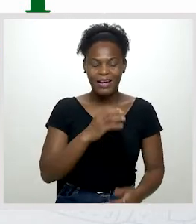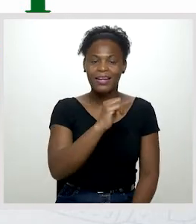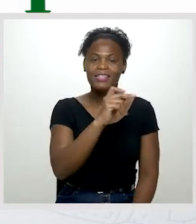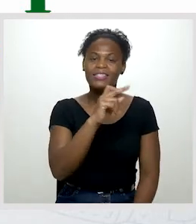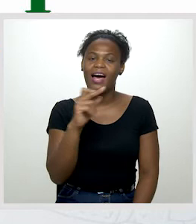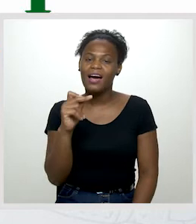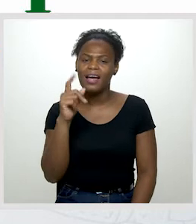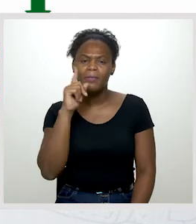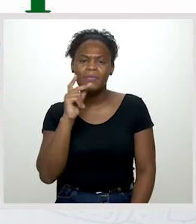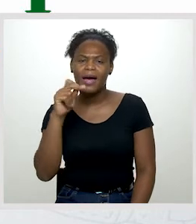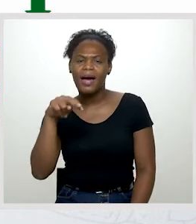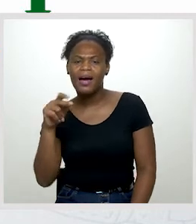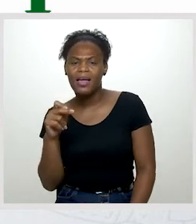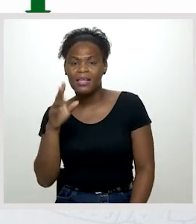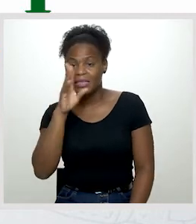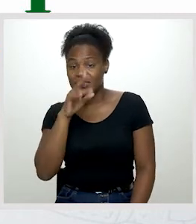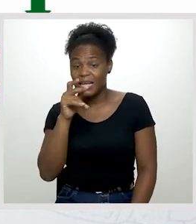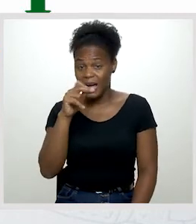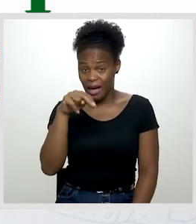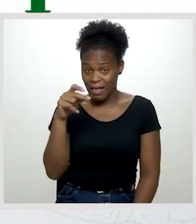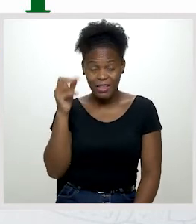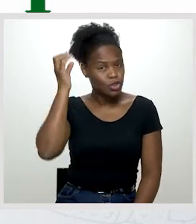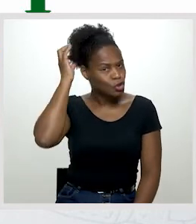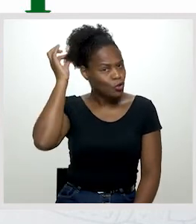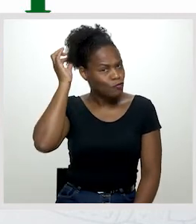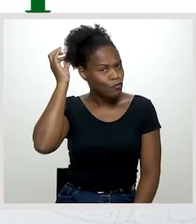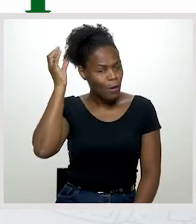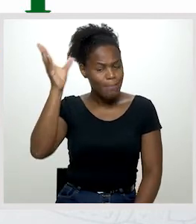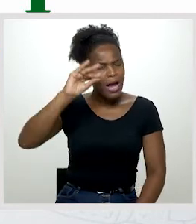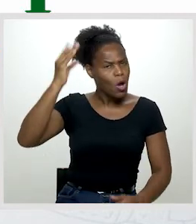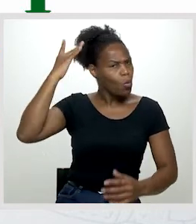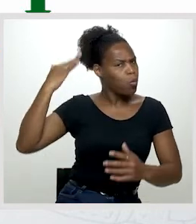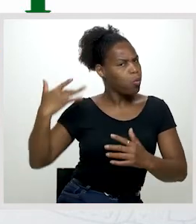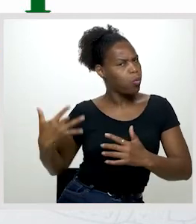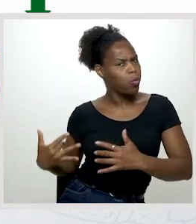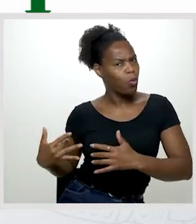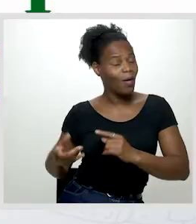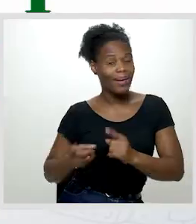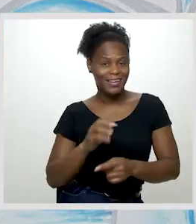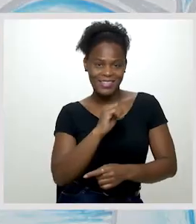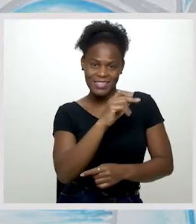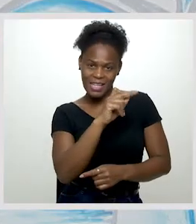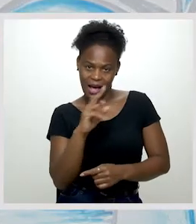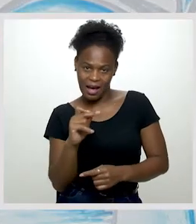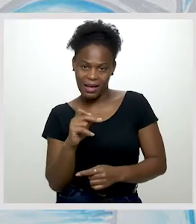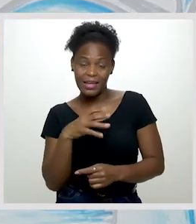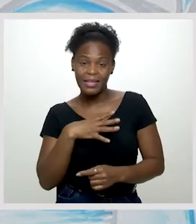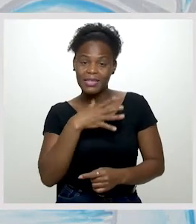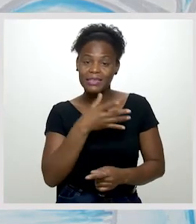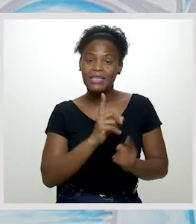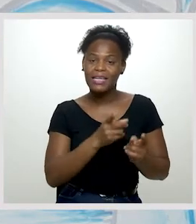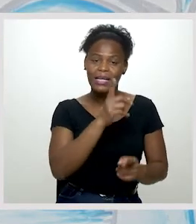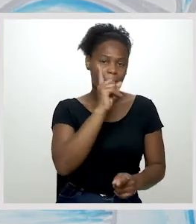les cheveux. Si Anna a les cheveux plus longs que Sarah, c'est-à-dire que